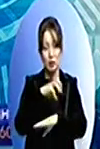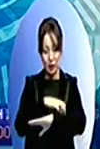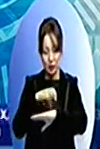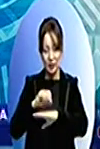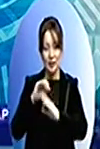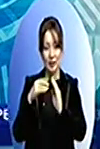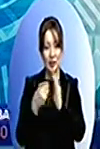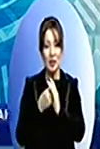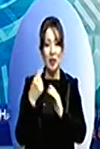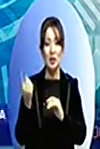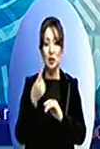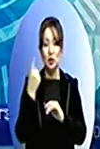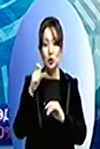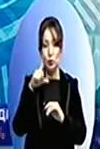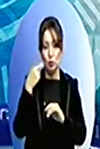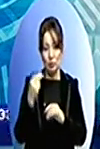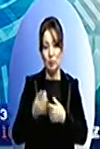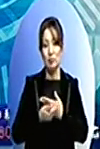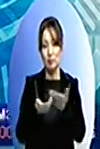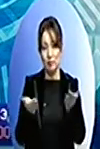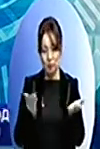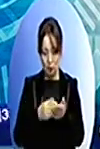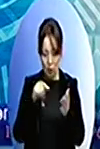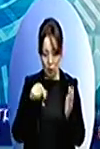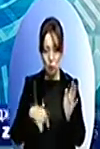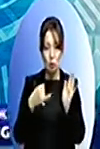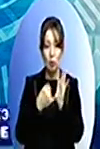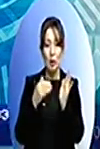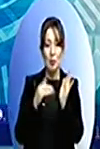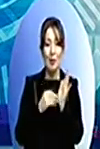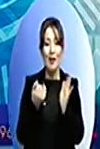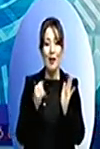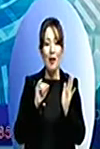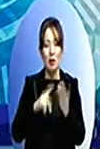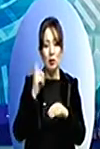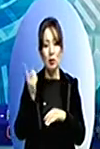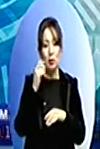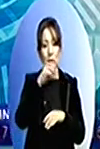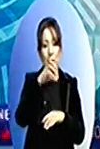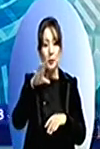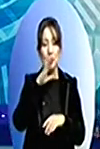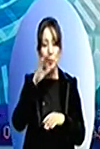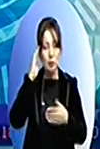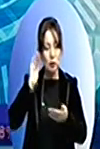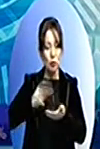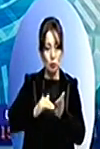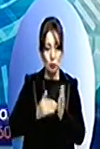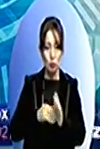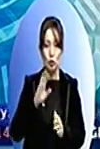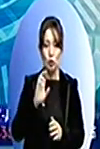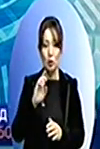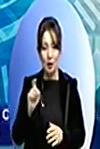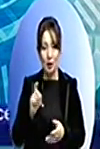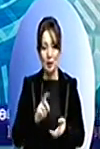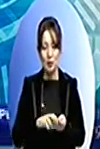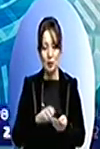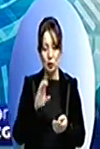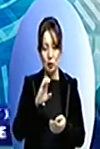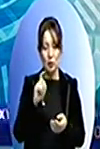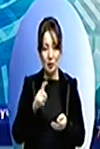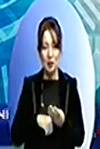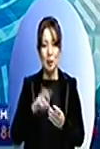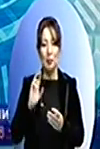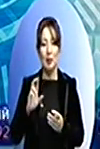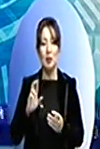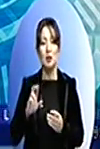Харин энэ жил үлдсэн 6,000 айлыг тогт цахилгаантай болгохоор төлөвлөжээ. Өнөөдөр Сонгин хайрхан Баянзүрх дүүрэгдэх олон жилийн турш эрчим хүчний гачигдалтай